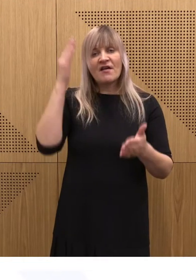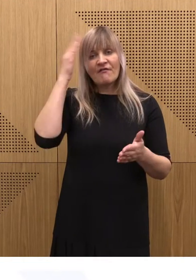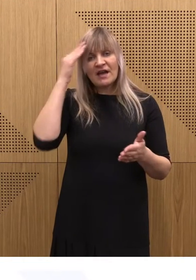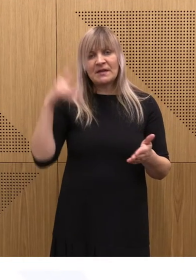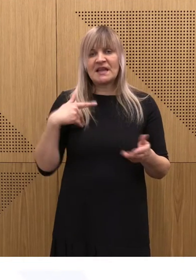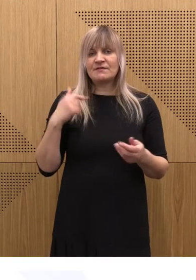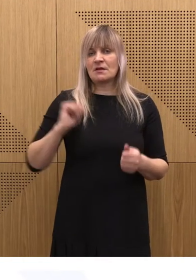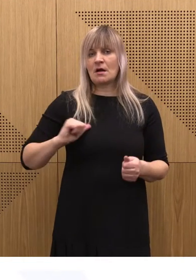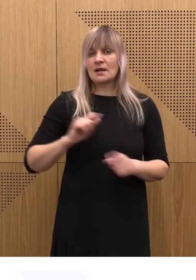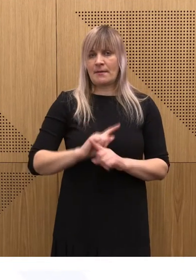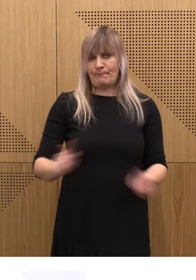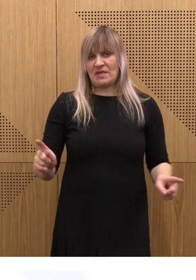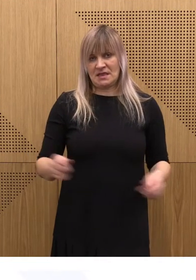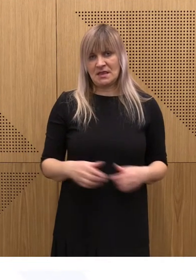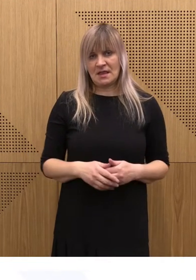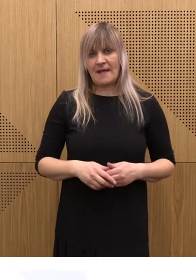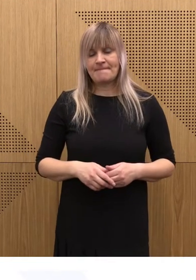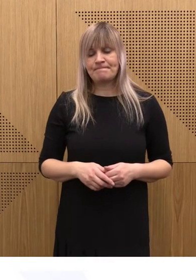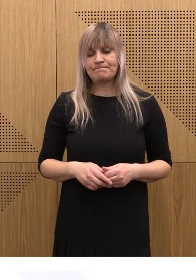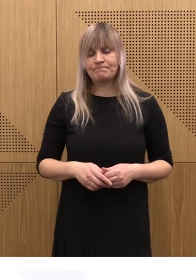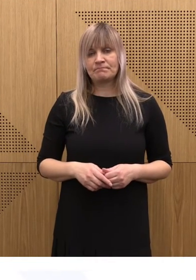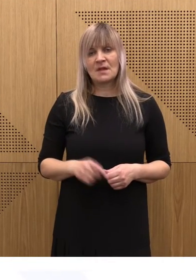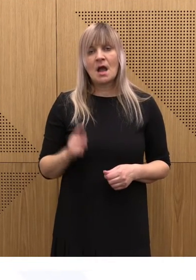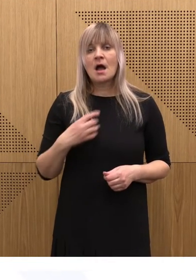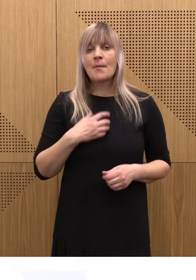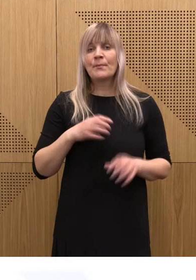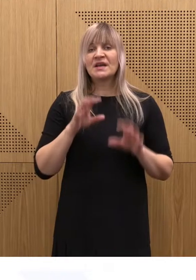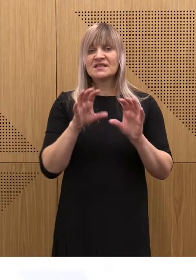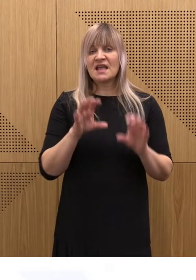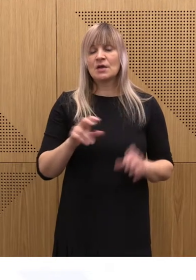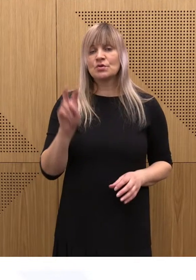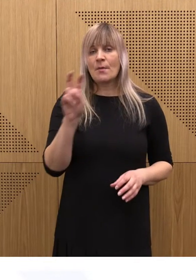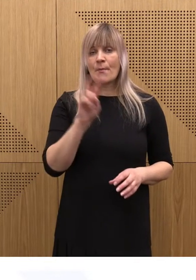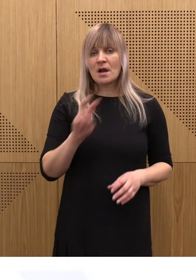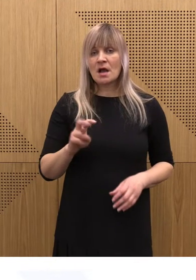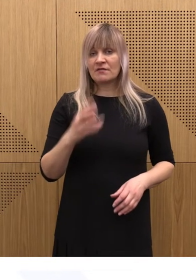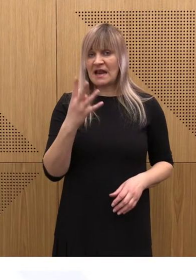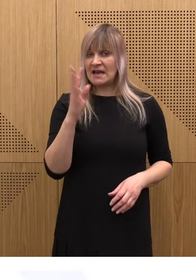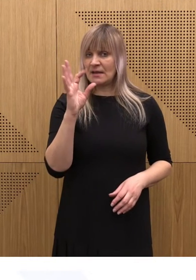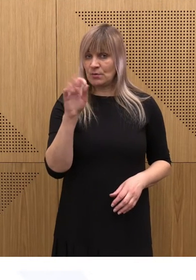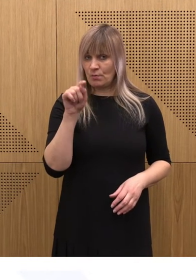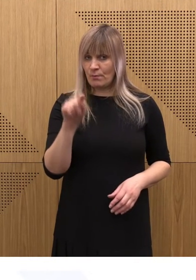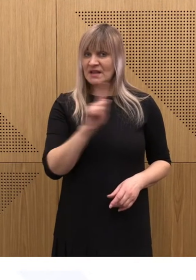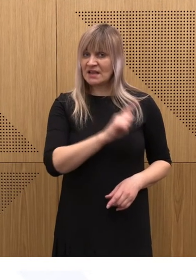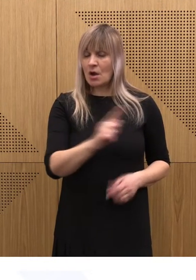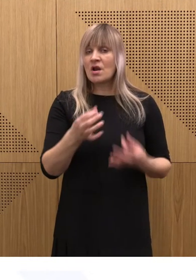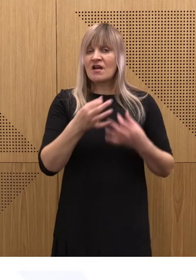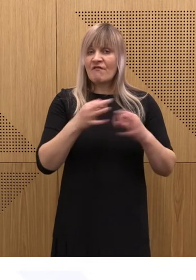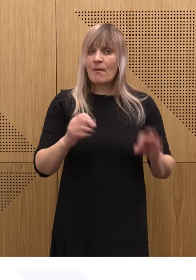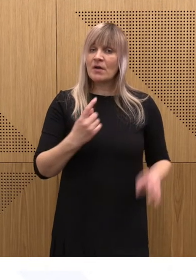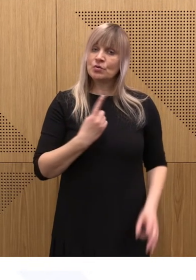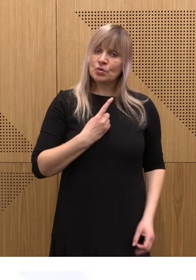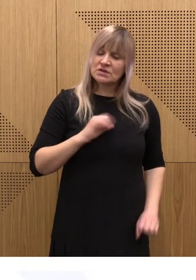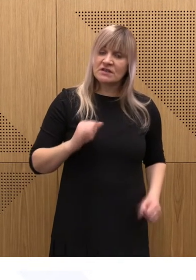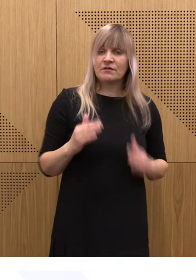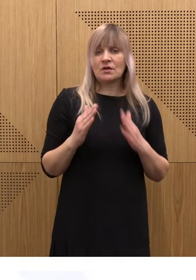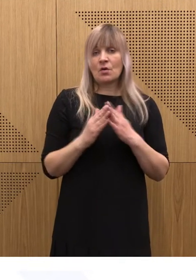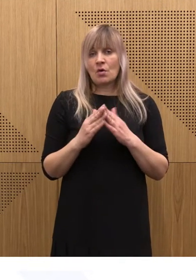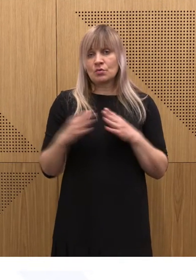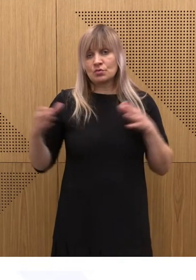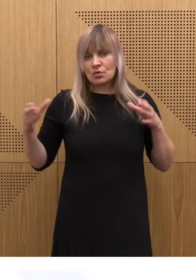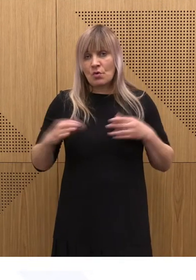ei kannataks niivõrd palju. Aga põhiseaduse paragraaf 40 järgi on iga ühel vabadus nii üksinda kui ka kodus